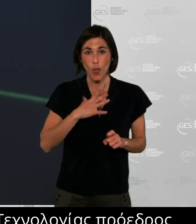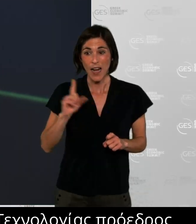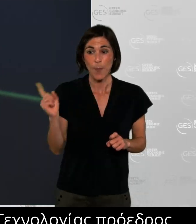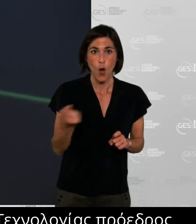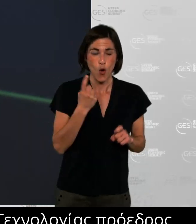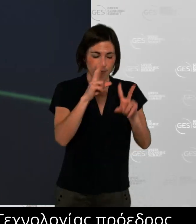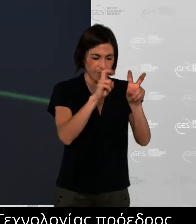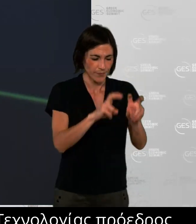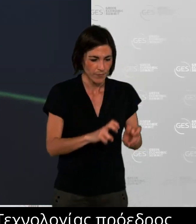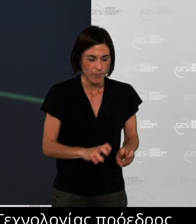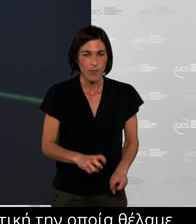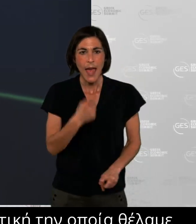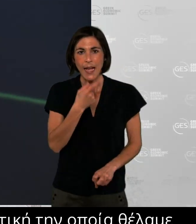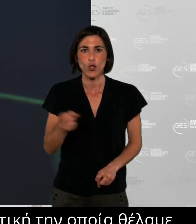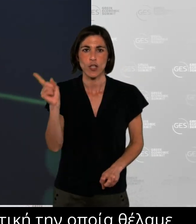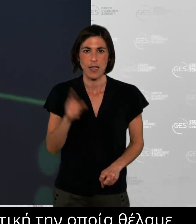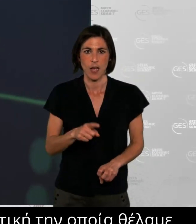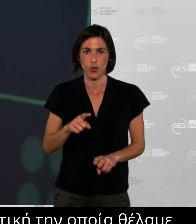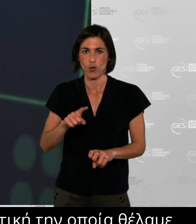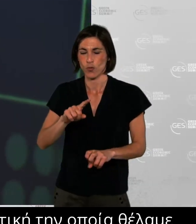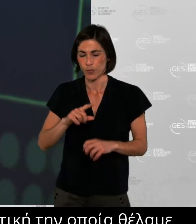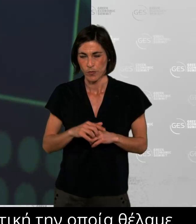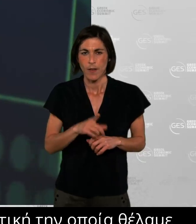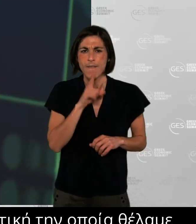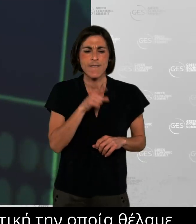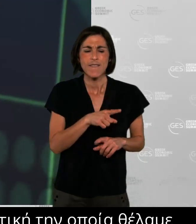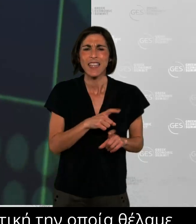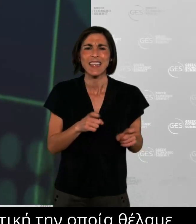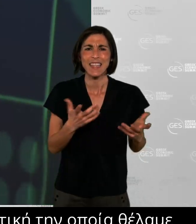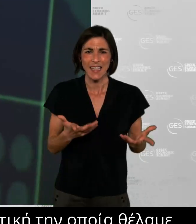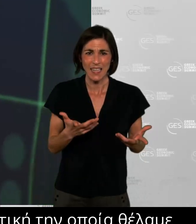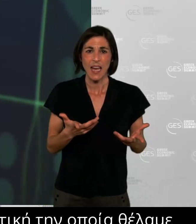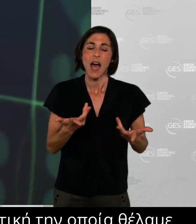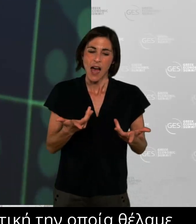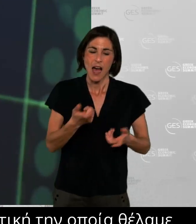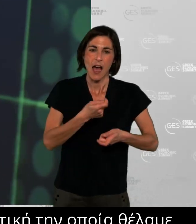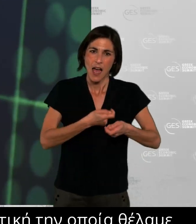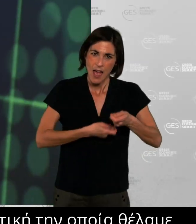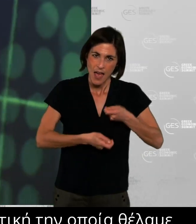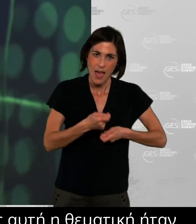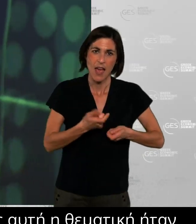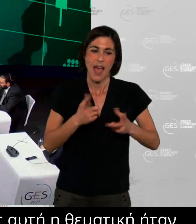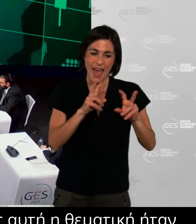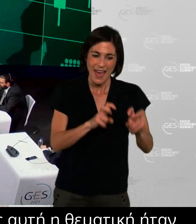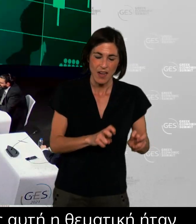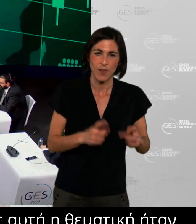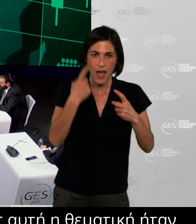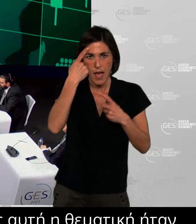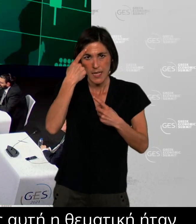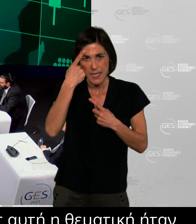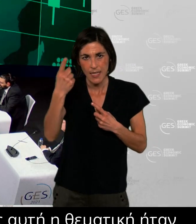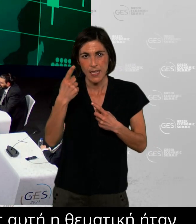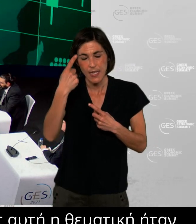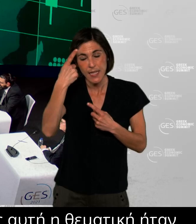ενδελεχώς από όλες τις πλευρές. Αυτή η θεματική ήταν η επιχειρηματική αξιοποίηση της έρευνας και της καινοτομίας. Αυτό που έχουμε κάνει μέχρι τώρα συνεδριάζει μας